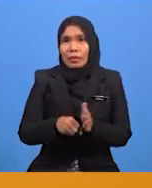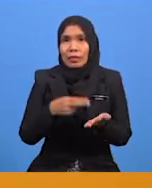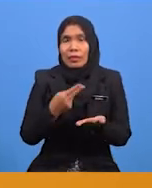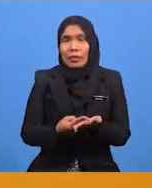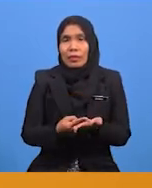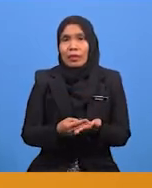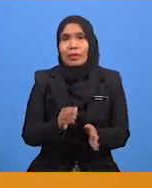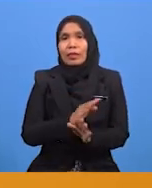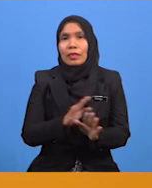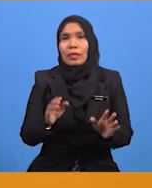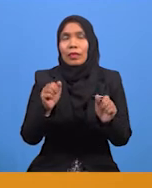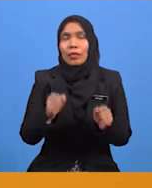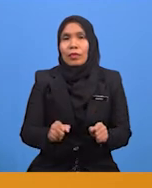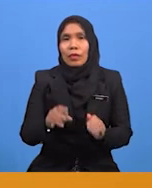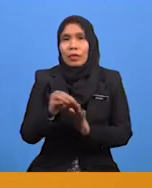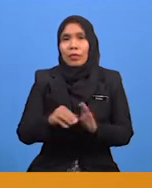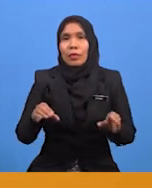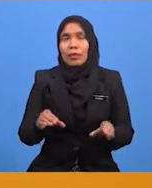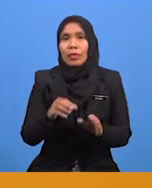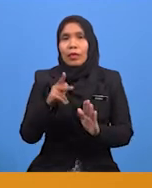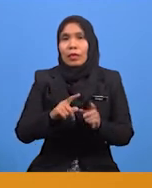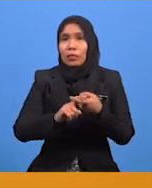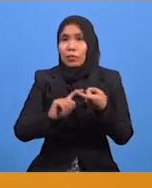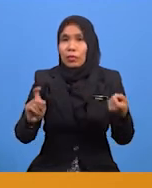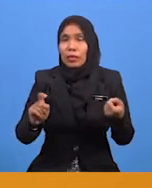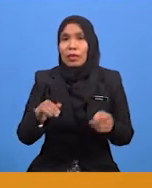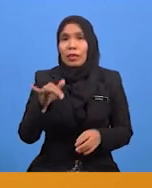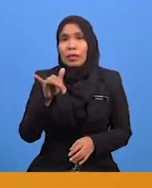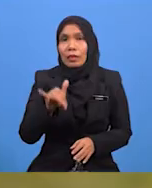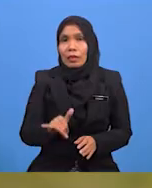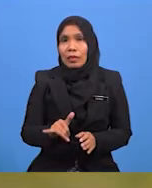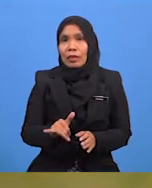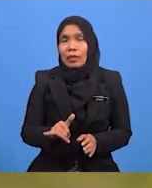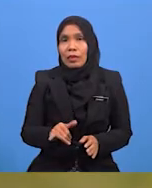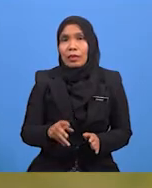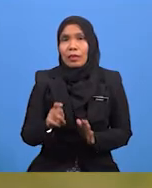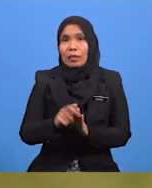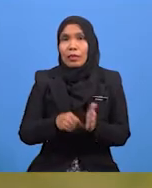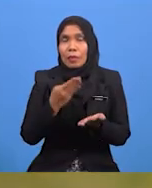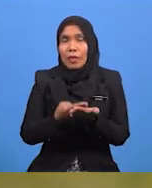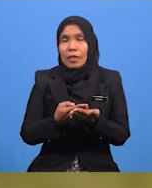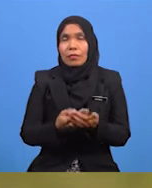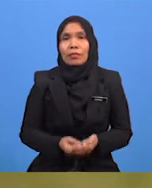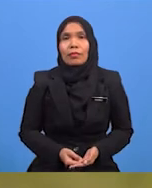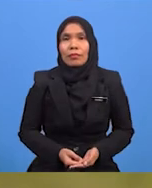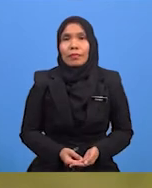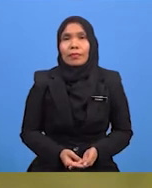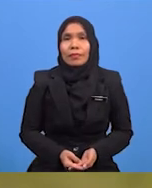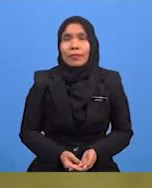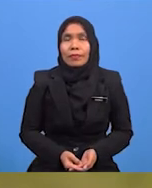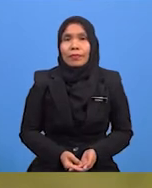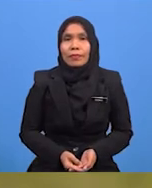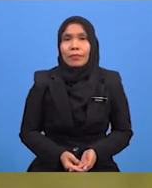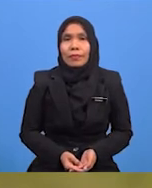mampu membuat keputusan terbaik dan terkandas di pertengahan jalan. Dengan terjawabnya soalan pengukuhan